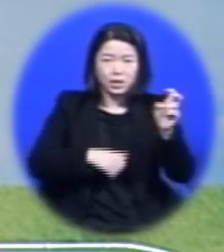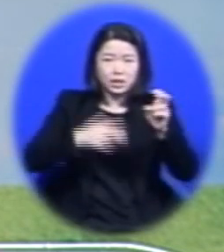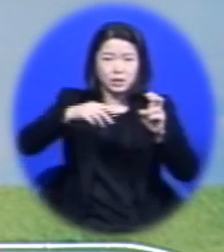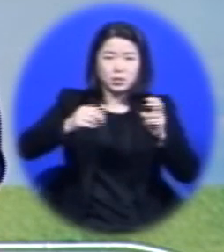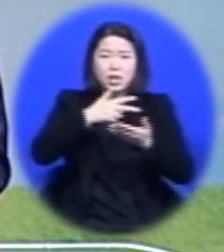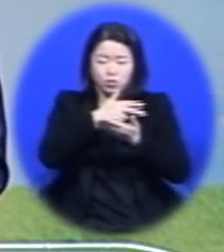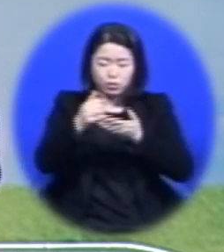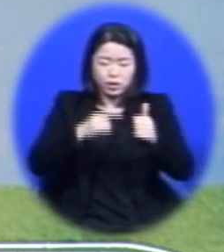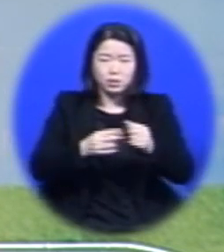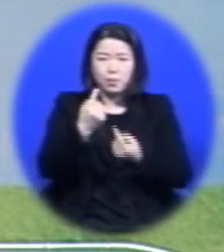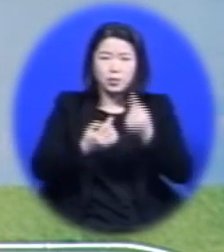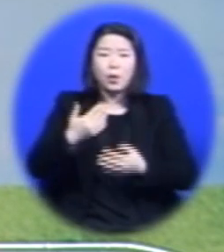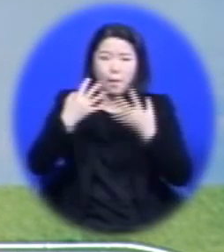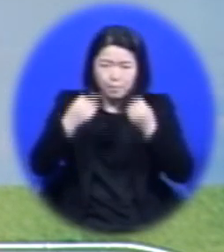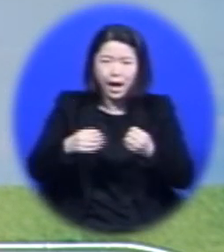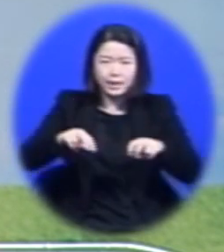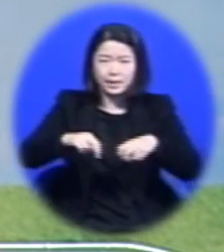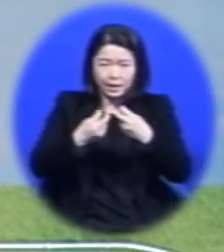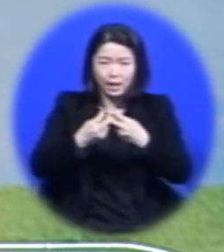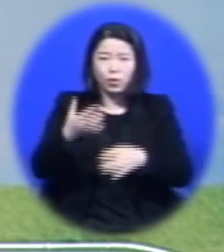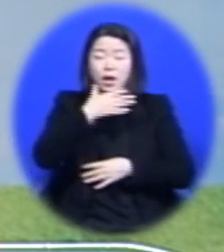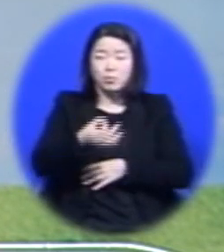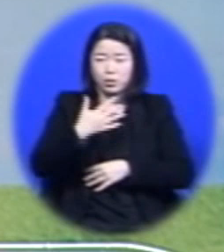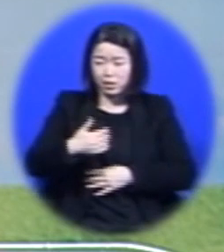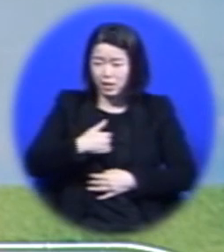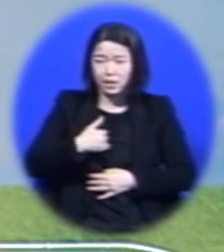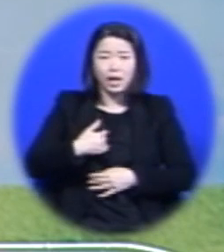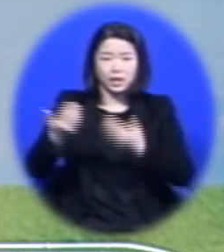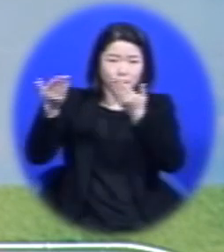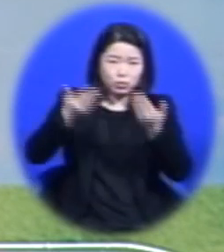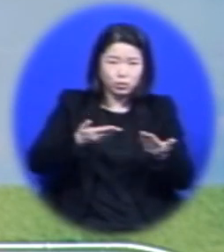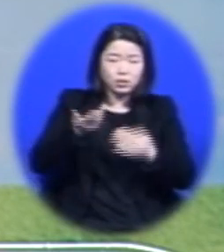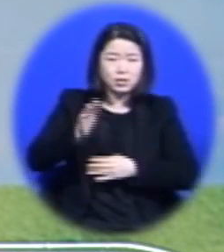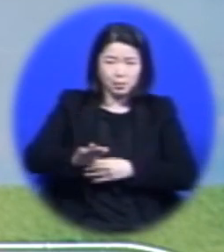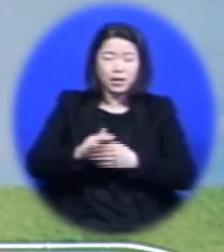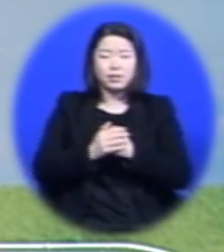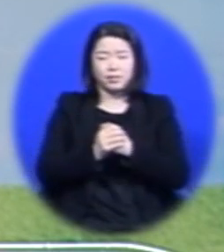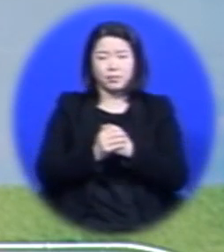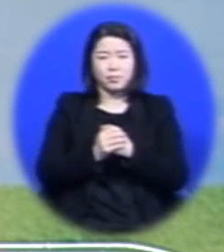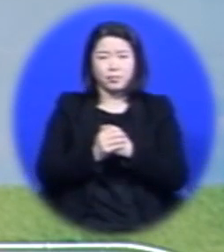주님께서 비록 많은 재난과 불행을 나에게 내리셨습니다 야